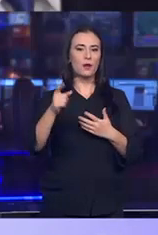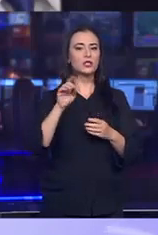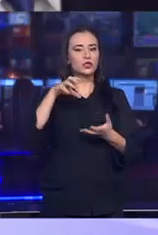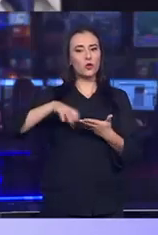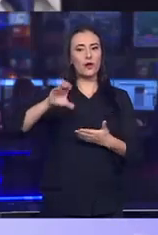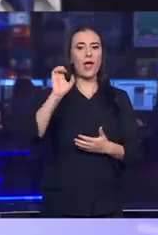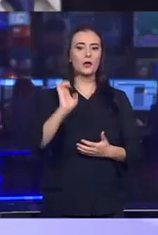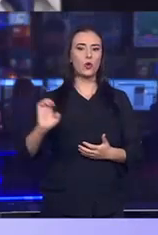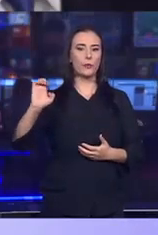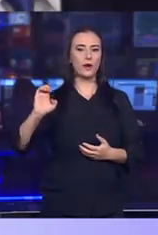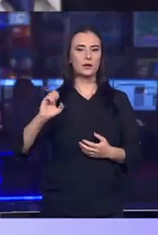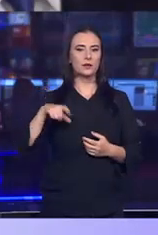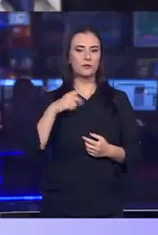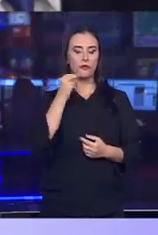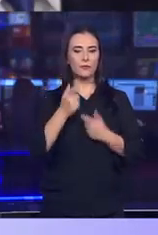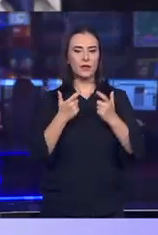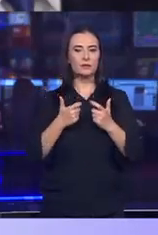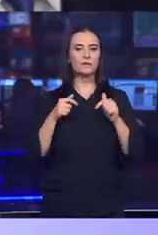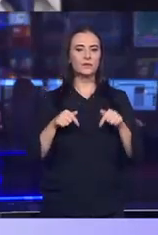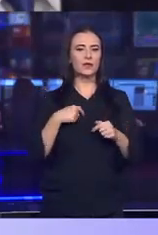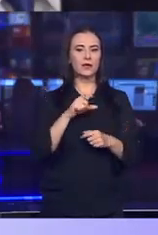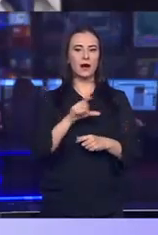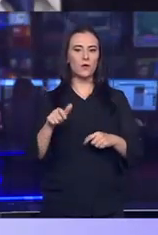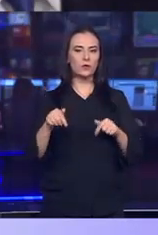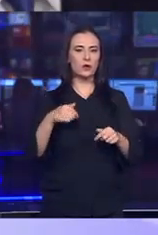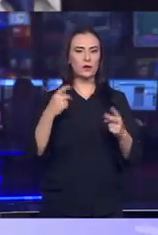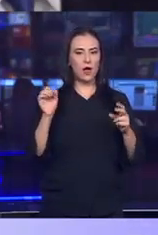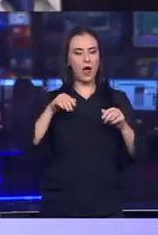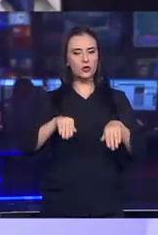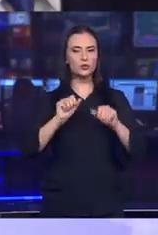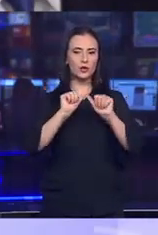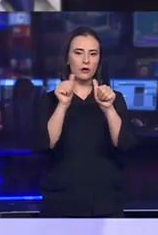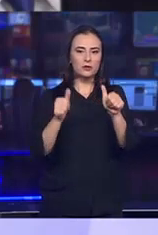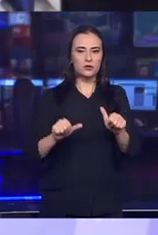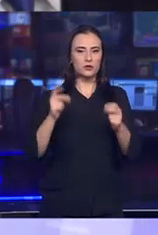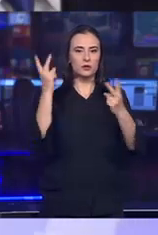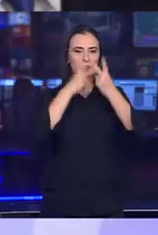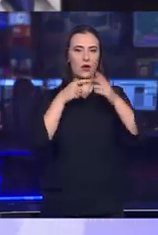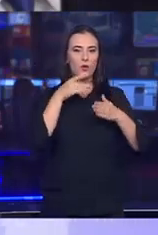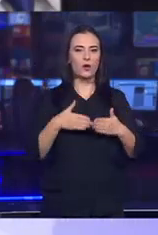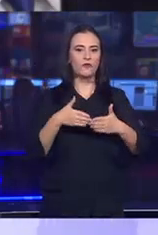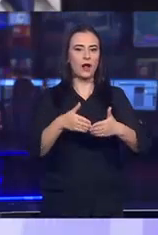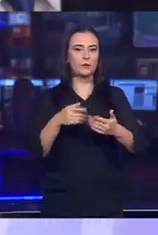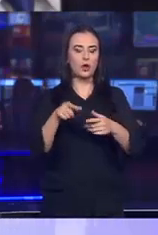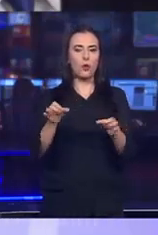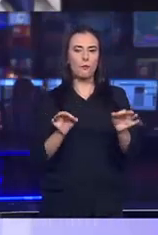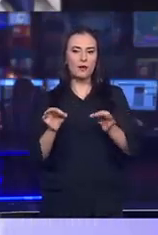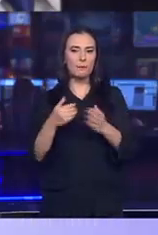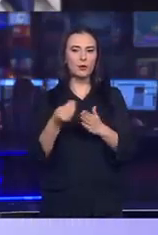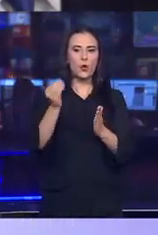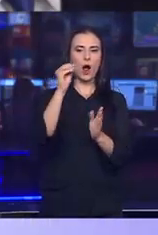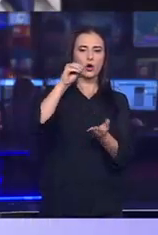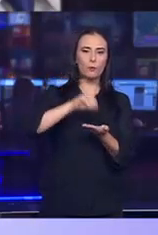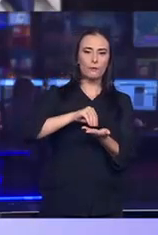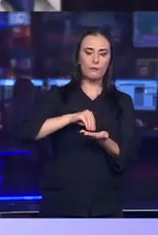Europene. Și este de văzut, dincolo de înțelegerea formală din Granada, în ce măsură implementarea va